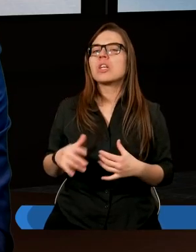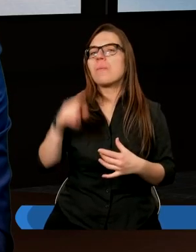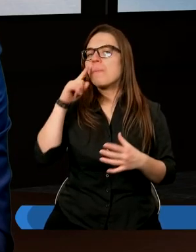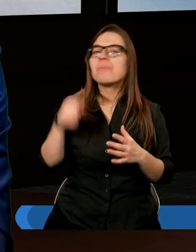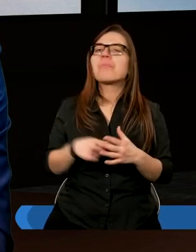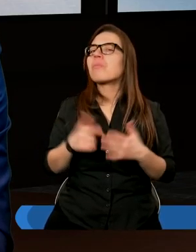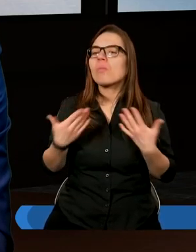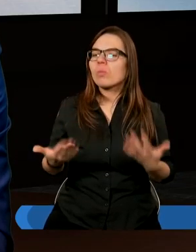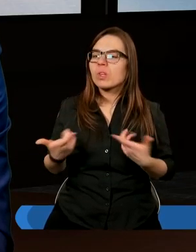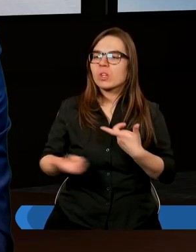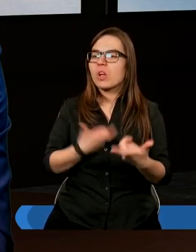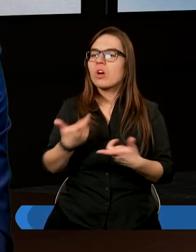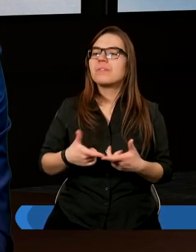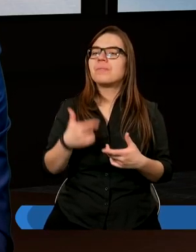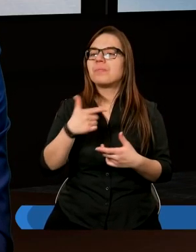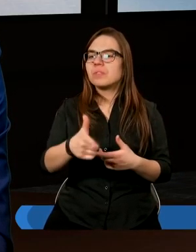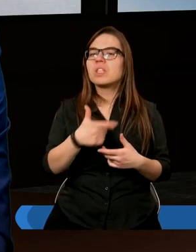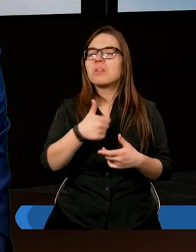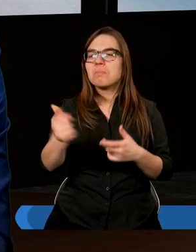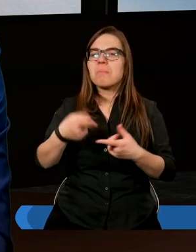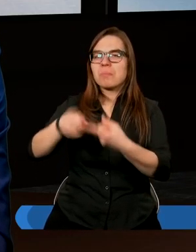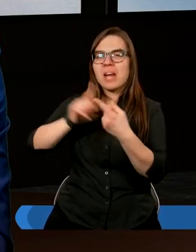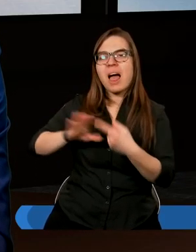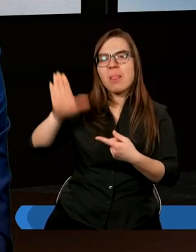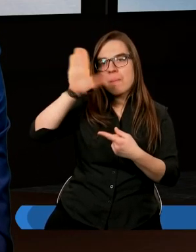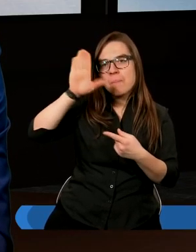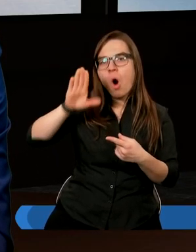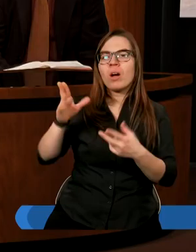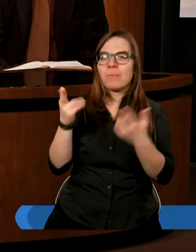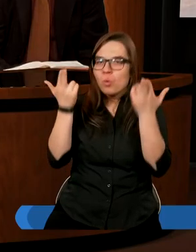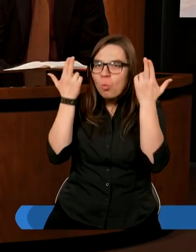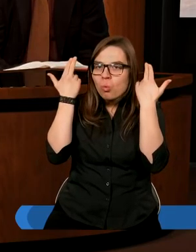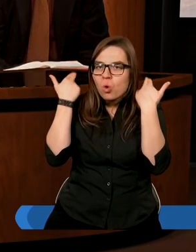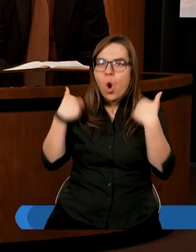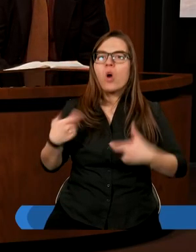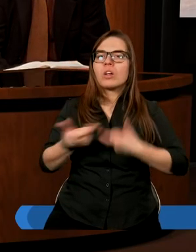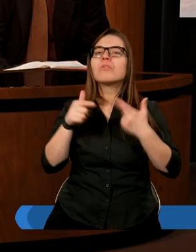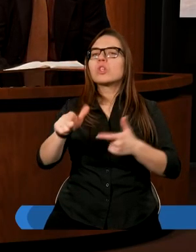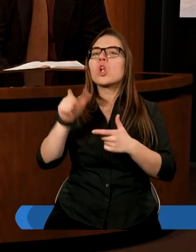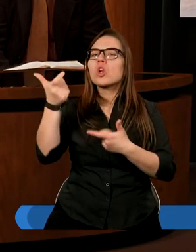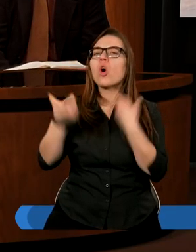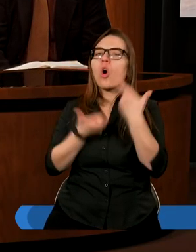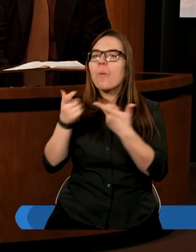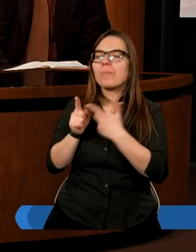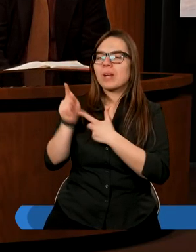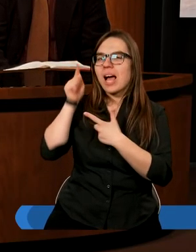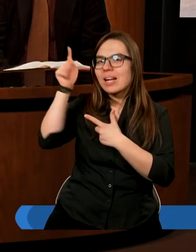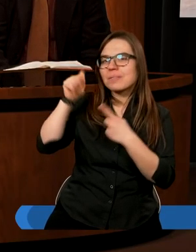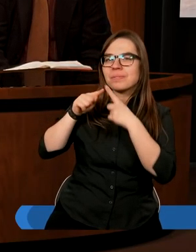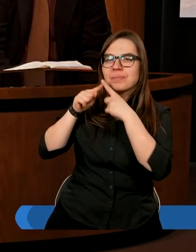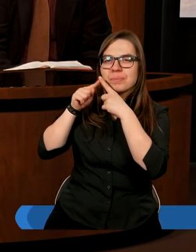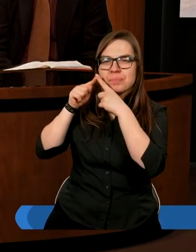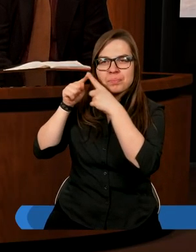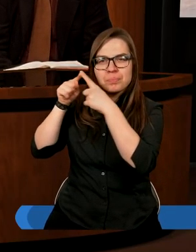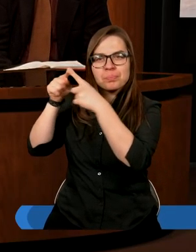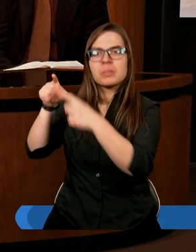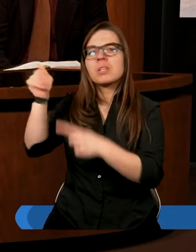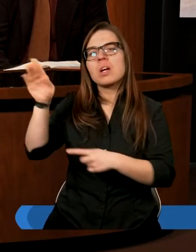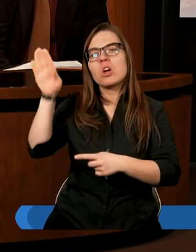być czasami nawet do bólu właśnie szczerzy przed Panem Bogiem przede wszystkim prawda i to co robimy żeby naprawdę było właśnie kierowane przez